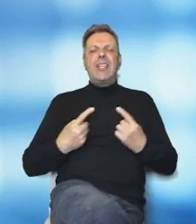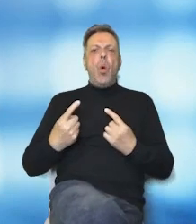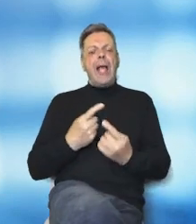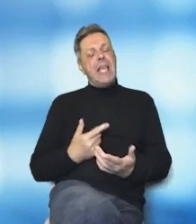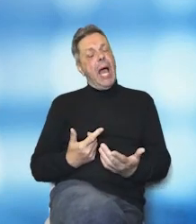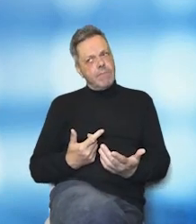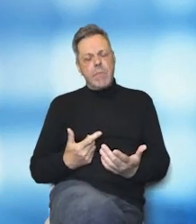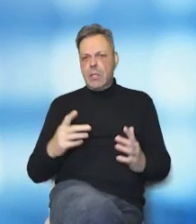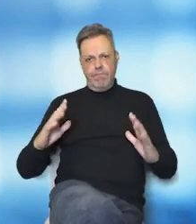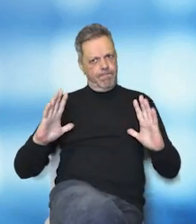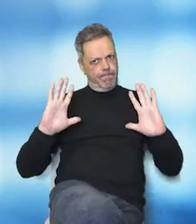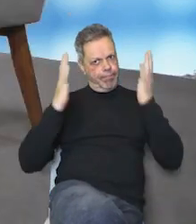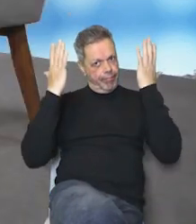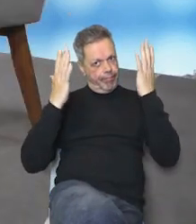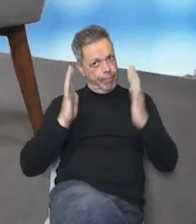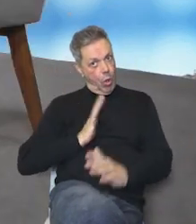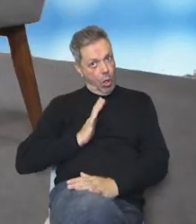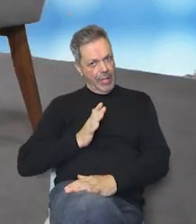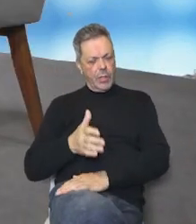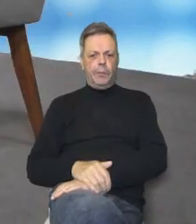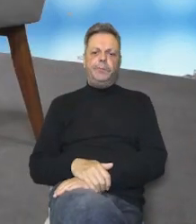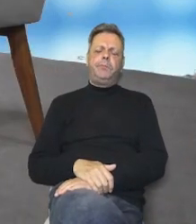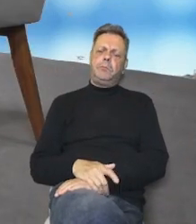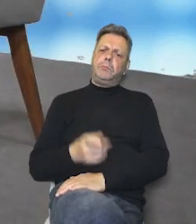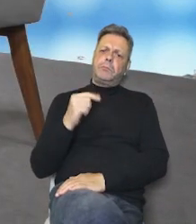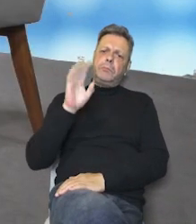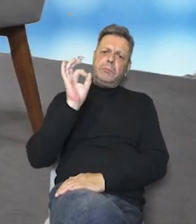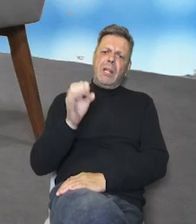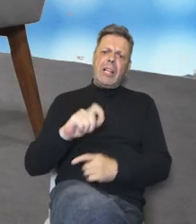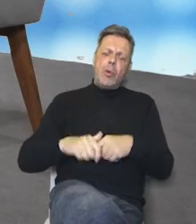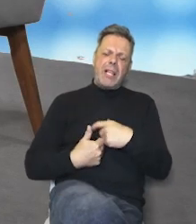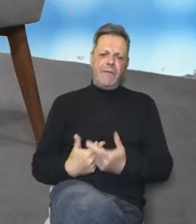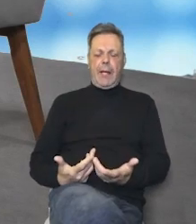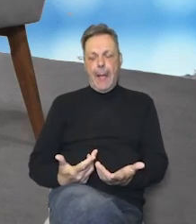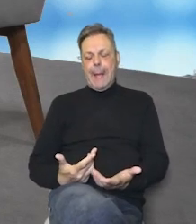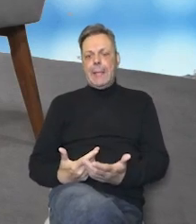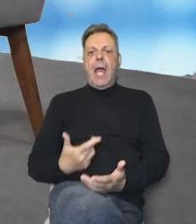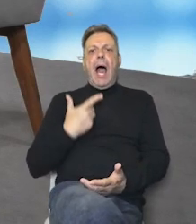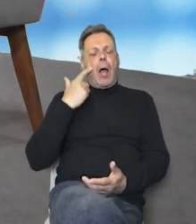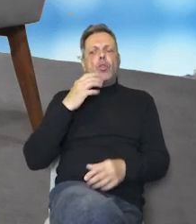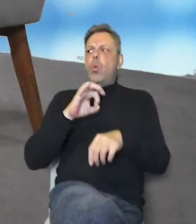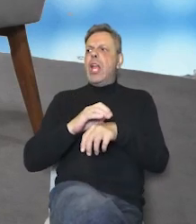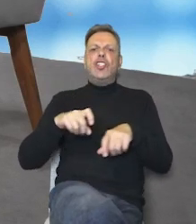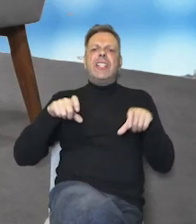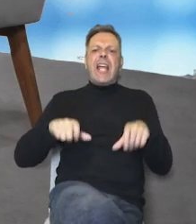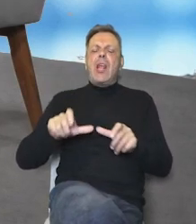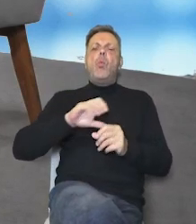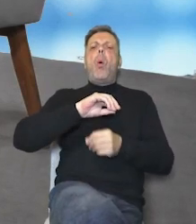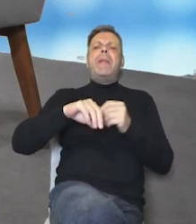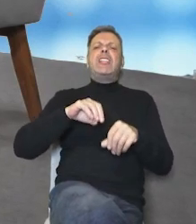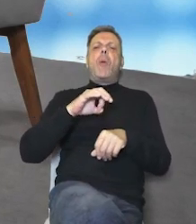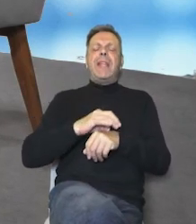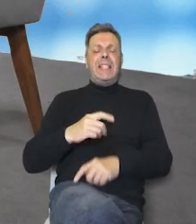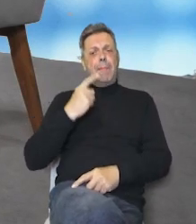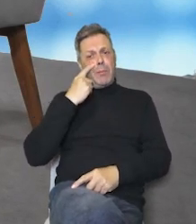je alarmantna. Ali ima jedna dobra stvar, možda zato što kad su liječnici stari u obiteljskoj medicini, pretpostavljam